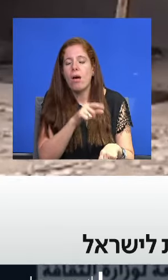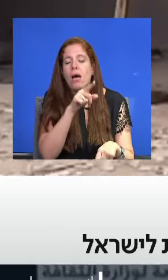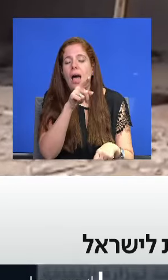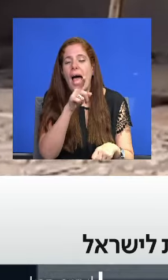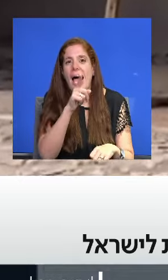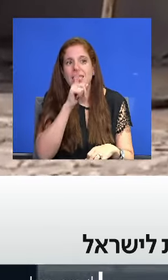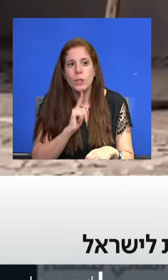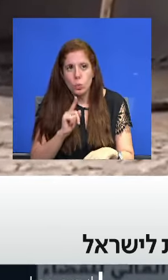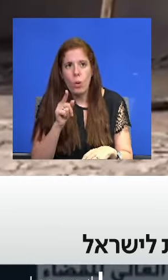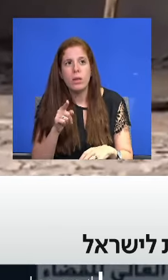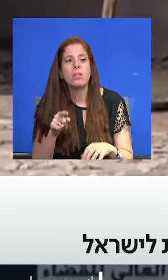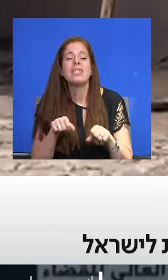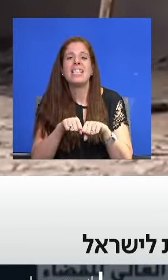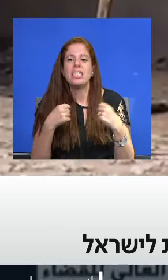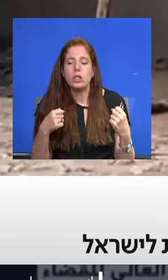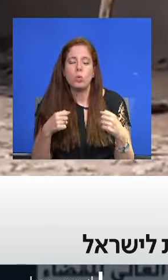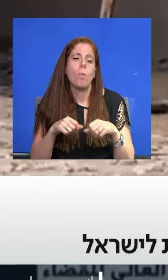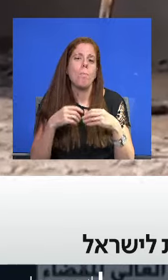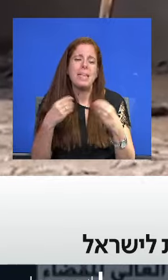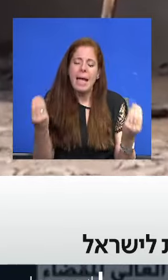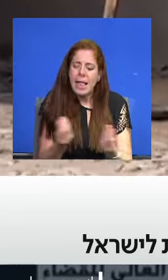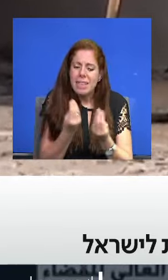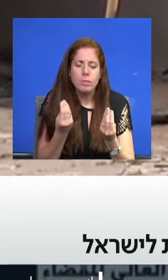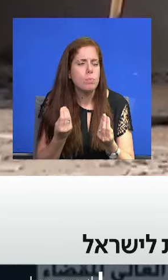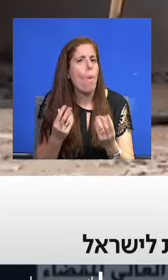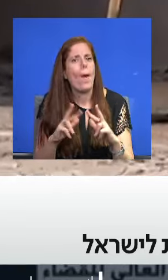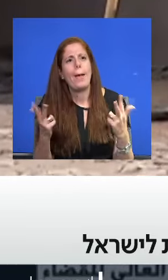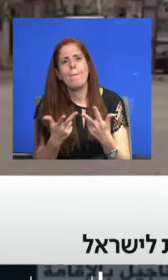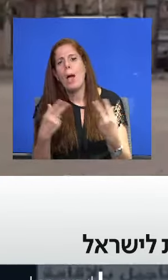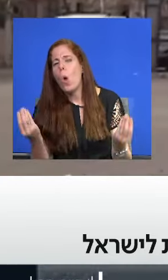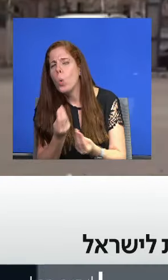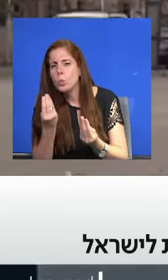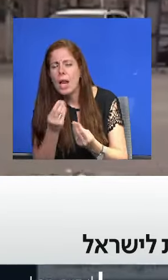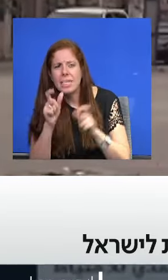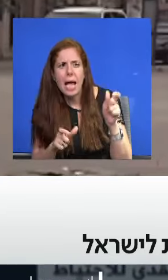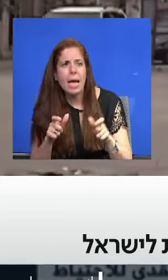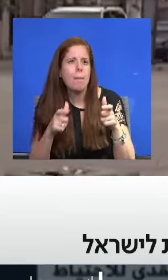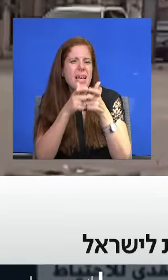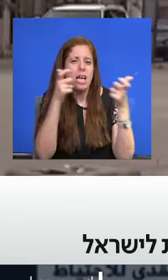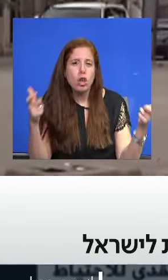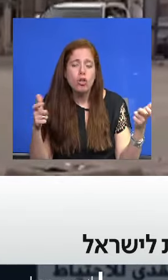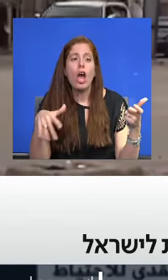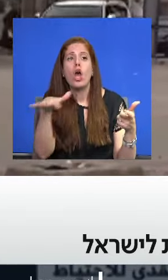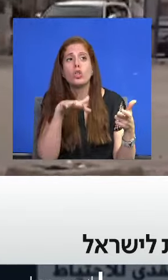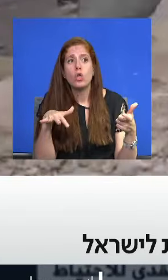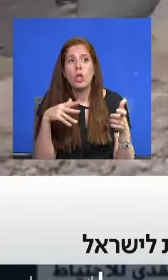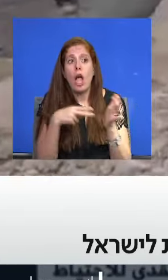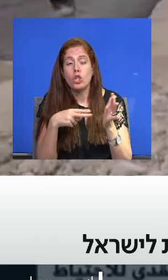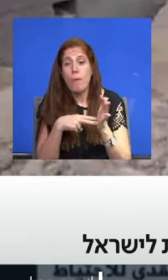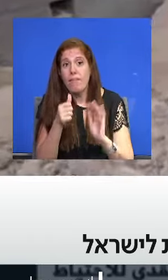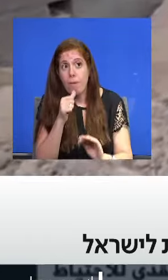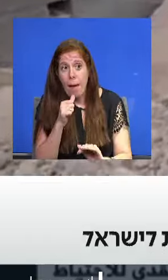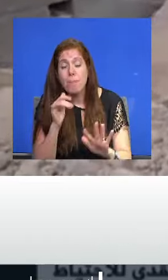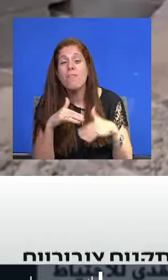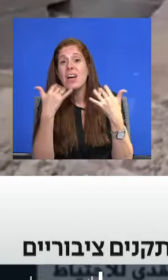את תשתיות ציבוריות, מתקנים ציבוריים, רכוש של אזרחים, גשר, רשתות חשמל ומים. ולמעשה, הסיפור הוא, מיכל,